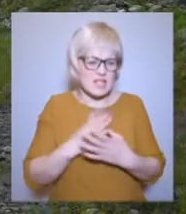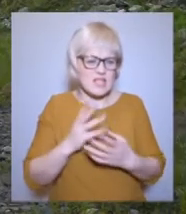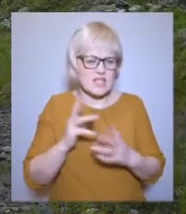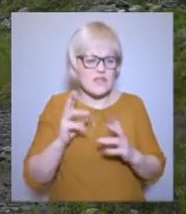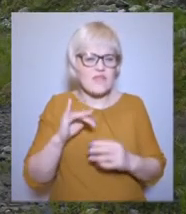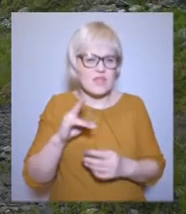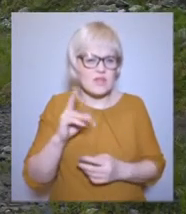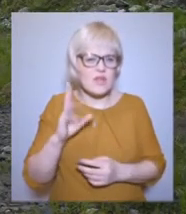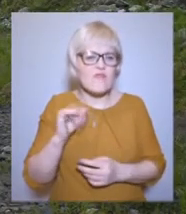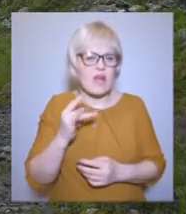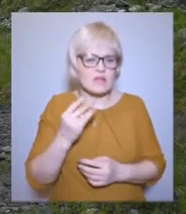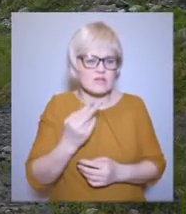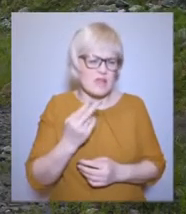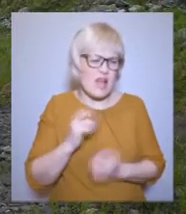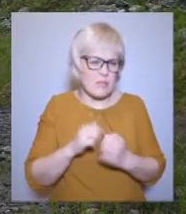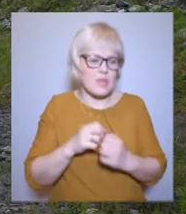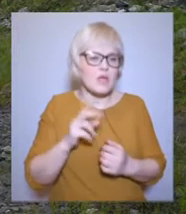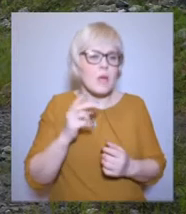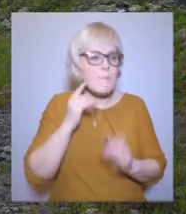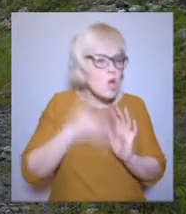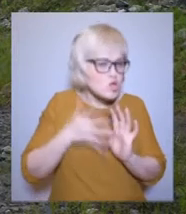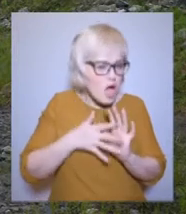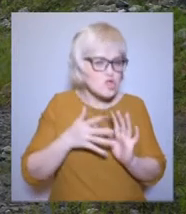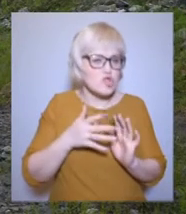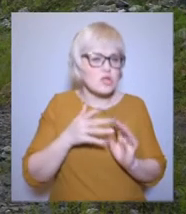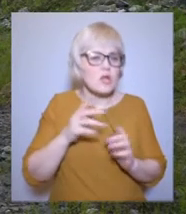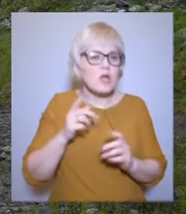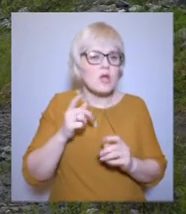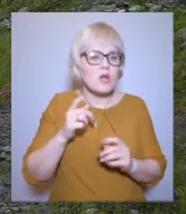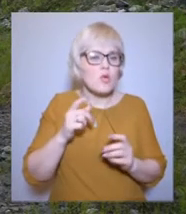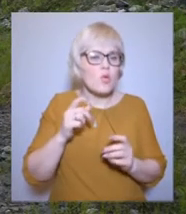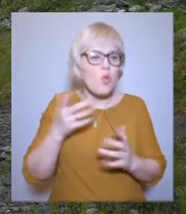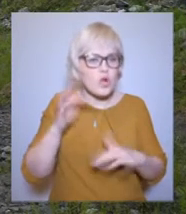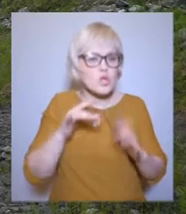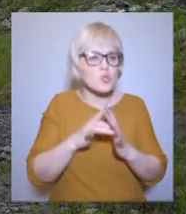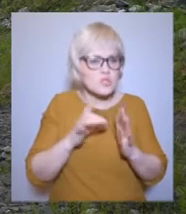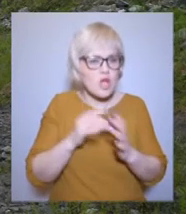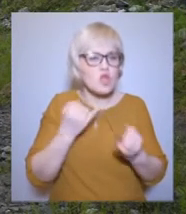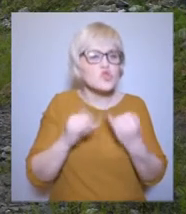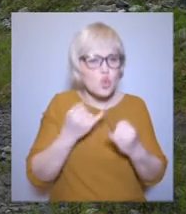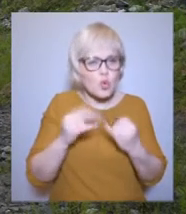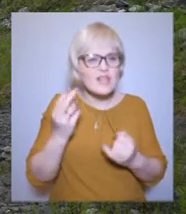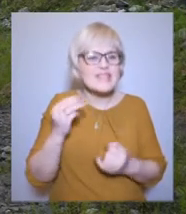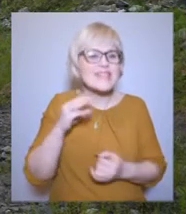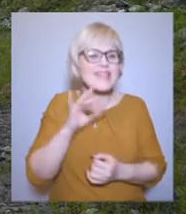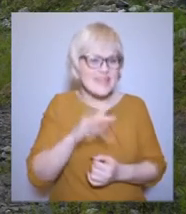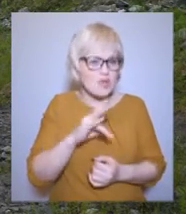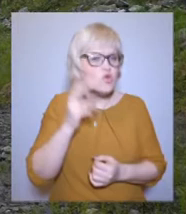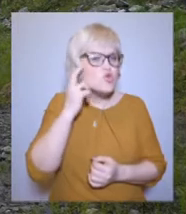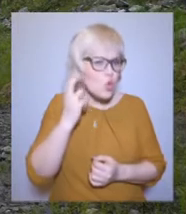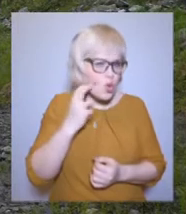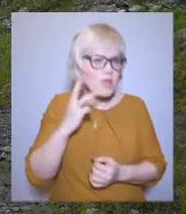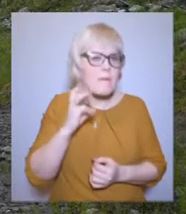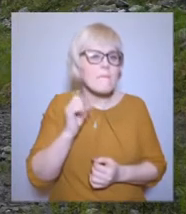Громадная разновидность кварцевых минералов. Прозрачный – это горный хрусталь, желтый – это цитрин, черный – это